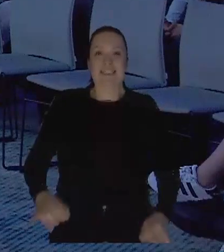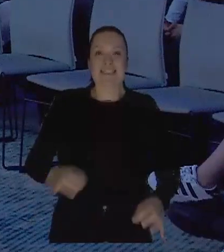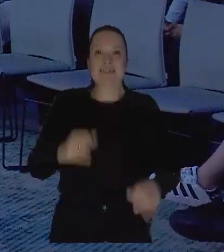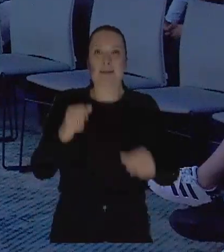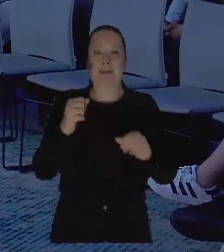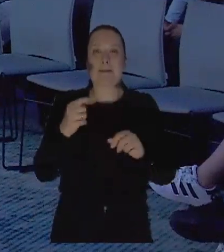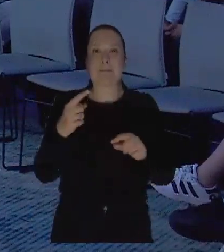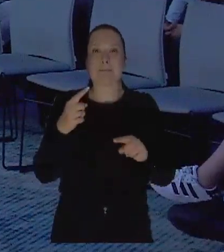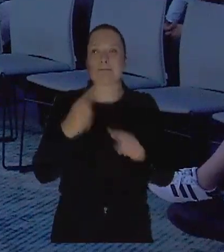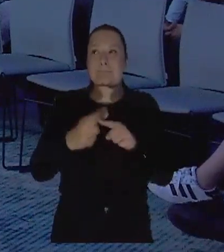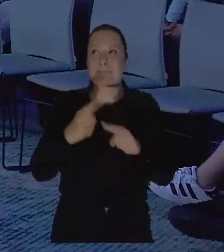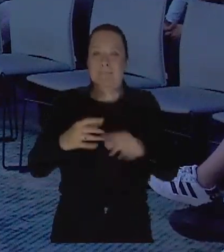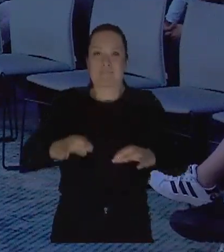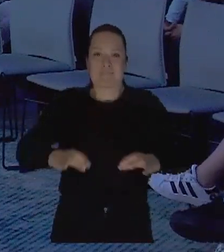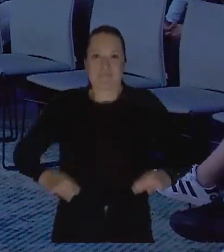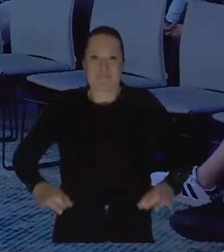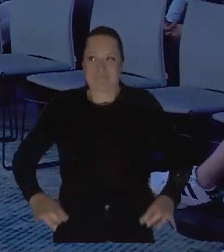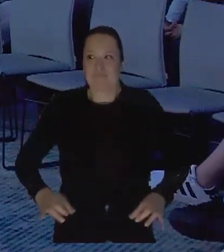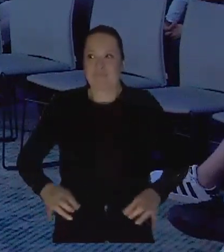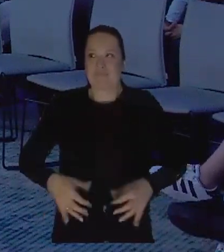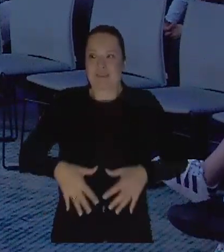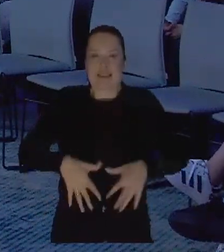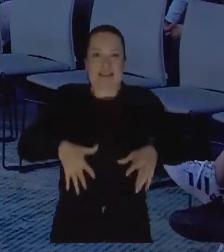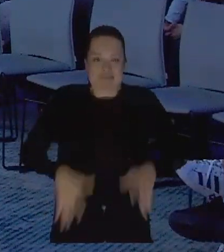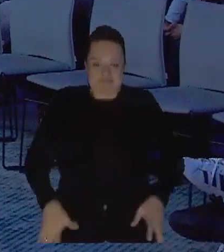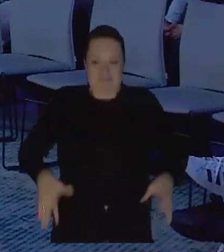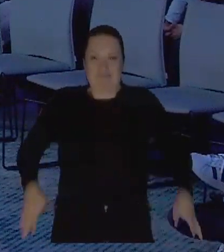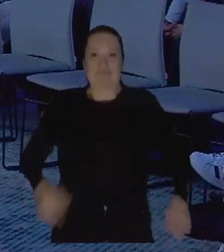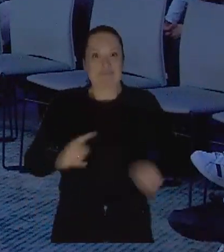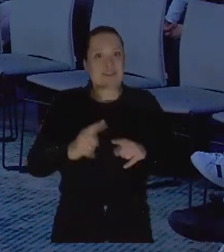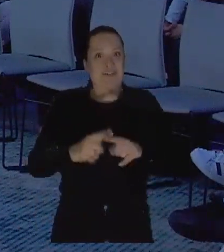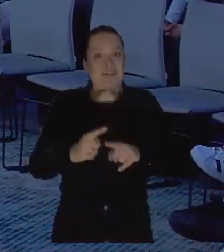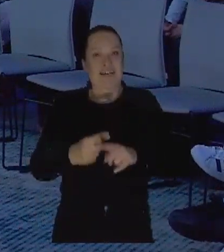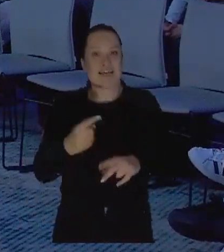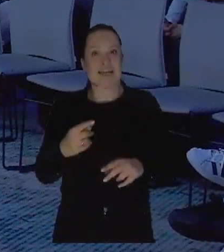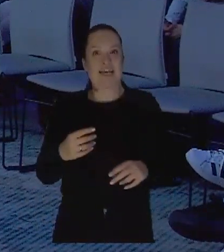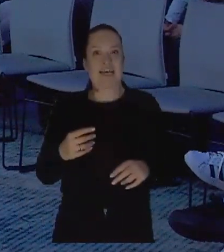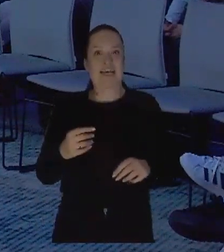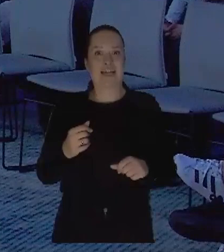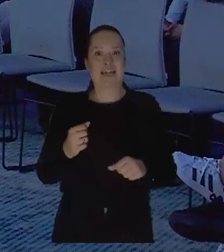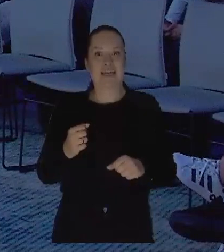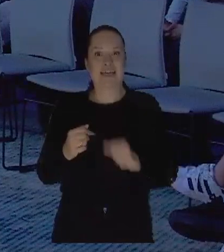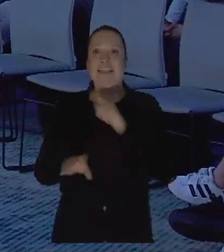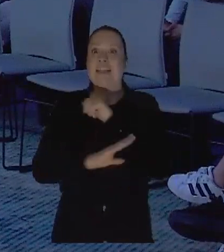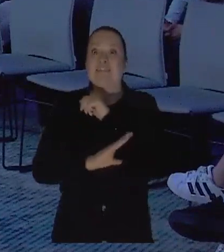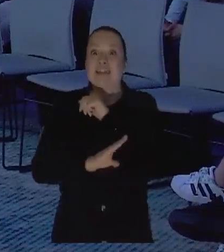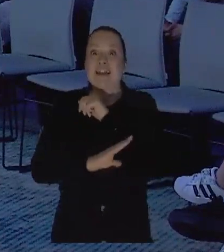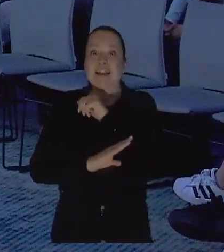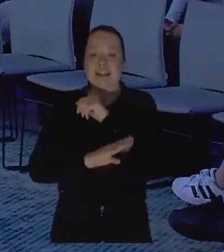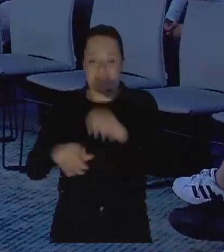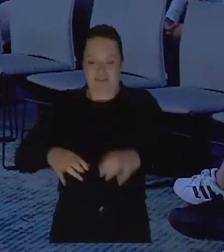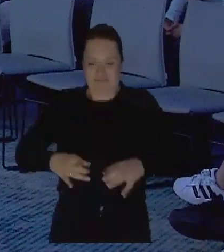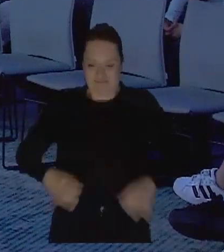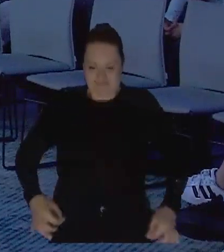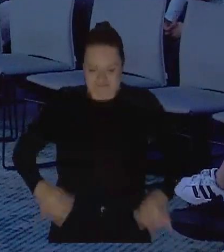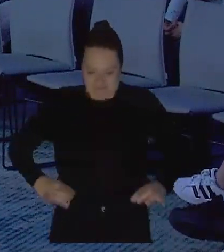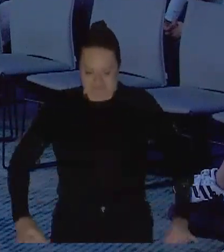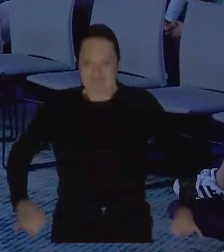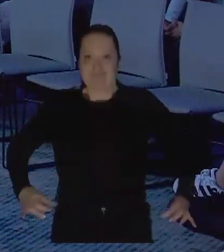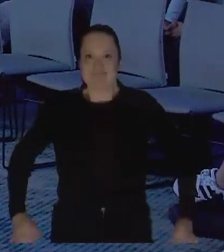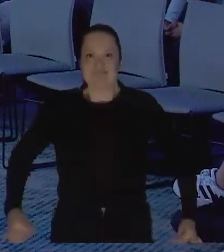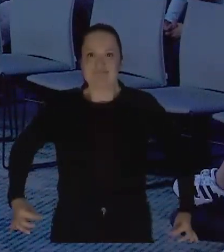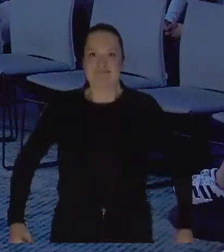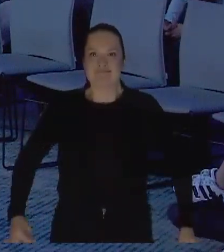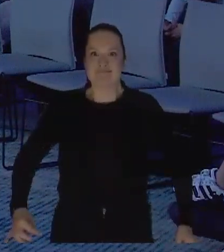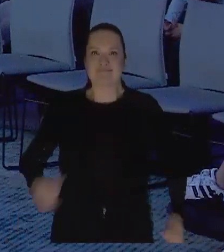wykonywany albo z, no, często drewniany, to był z takich cieniutkich drewnianych patyczków, który właśnie,